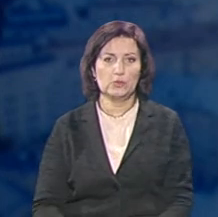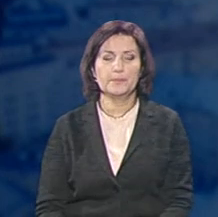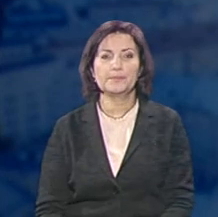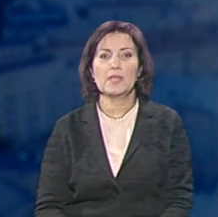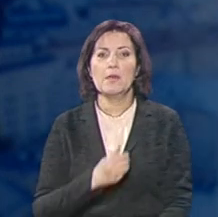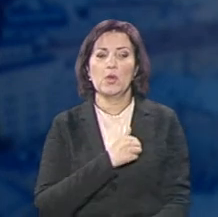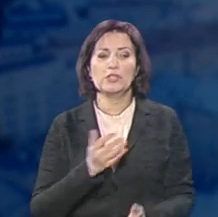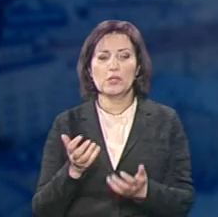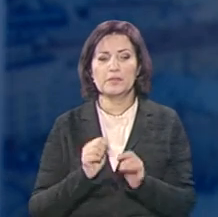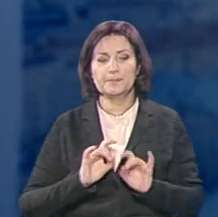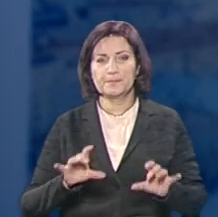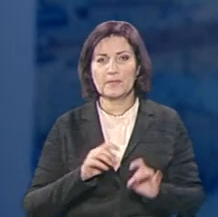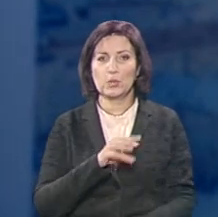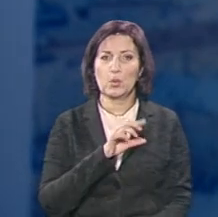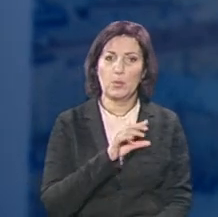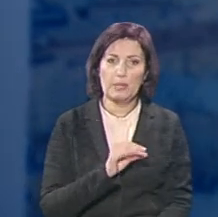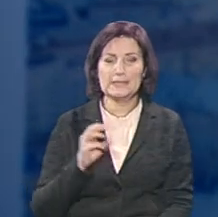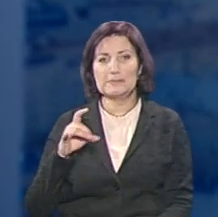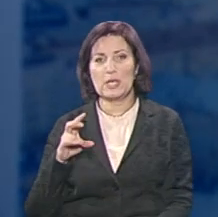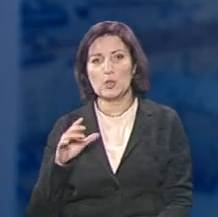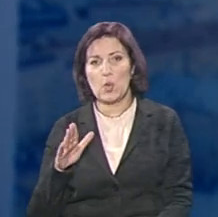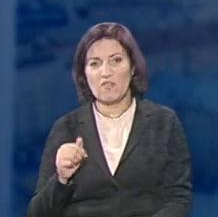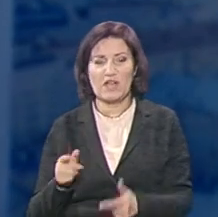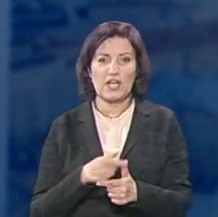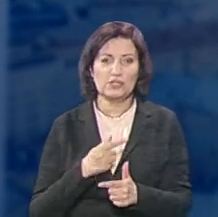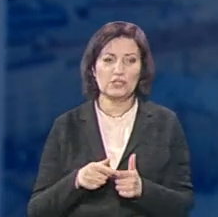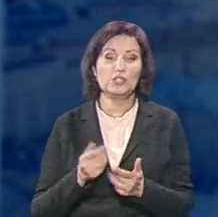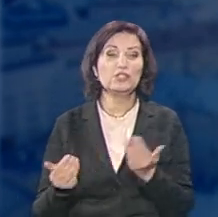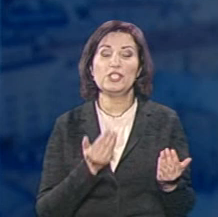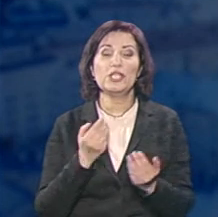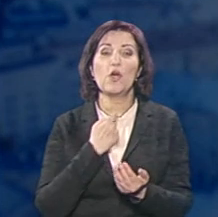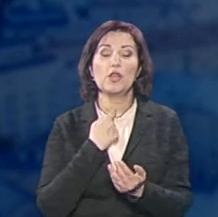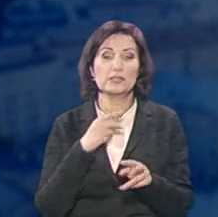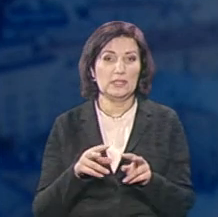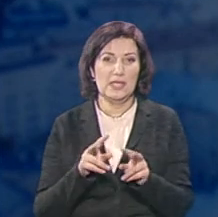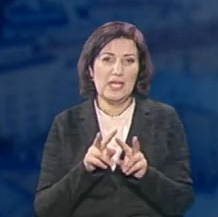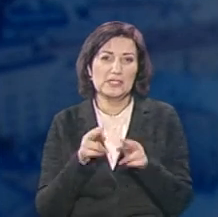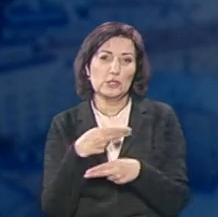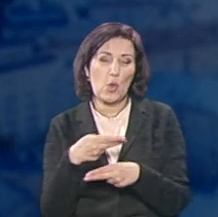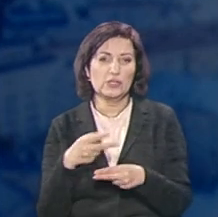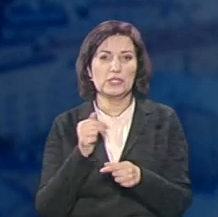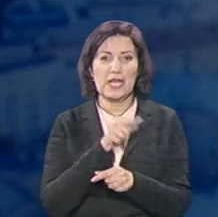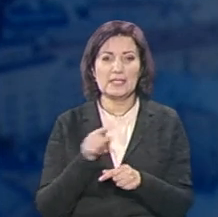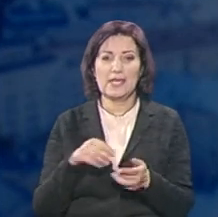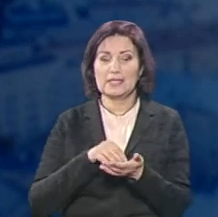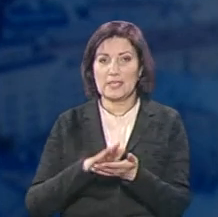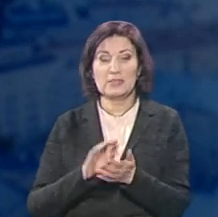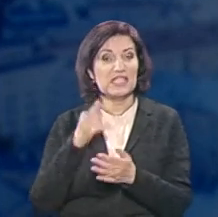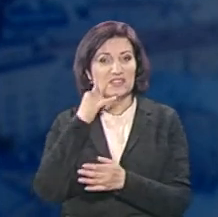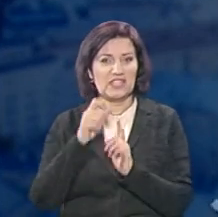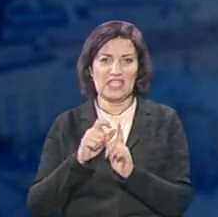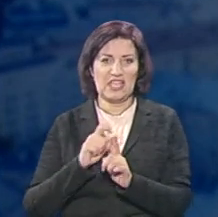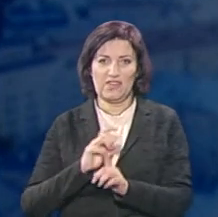Ми хотіли отримати коментарі Романа Труби і Андрія Смирнова, чиї голоси схожі на ті, що звучать на записі. Вони на дзвінки не